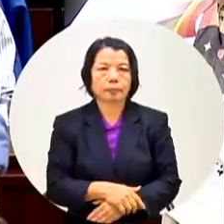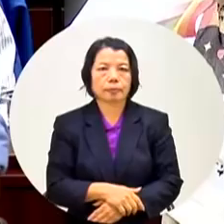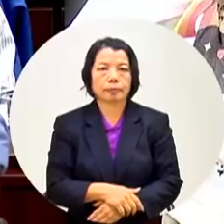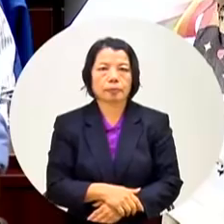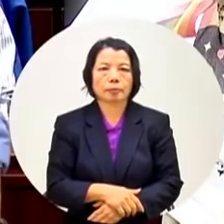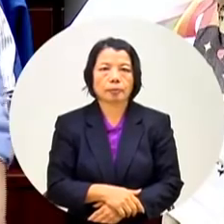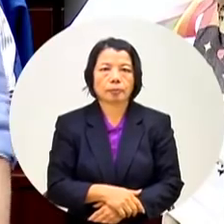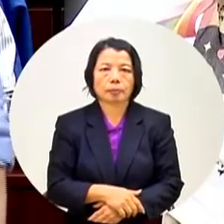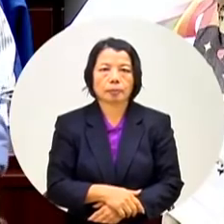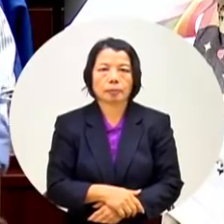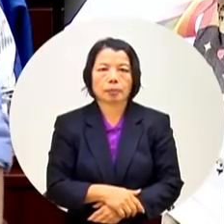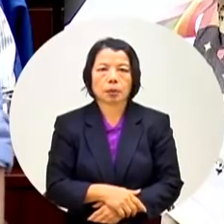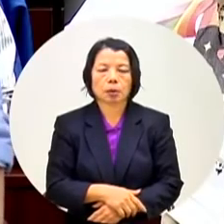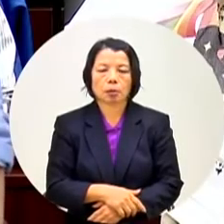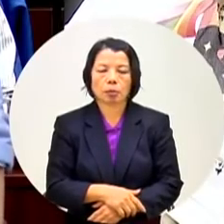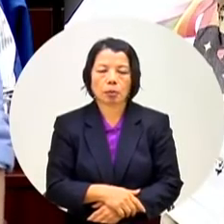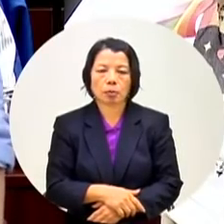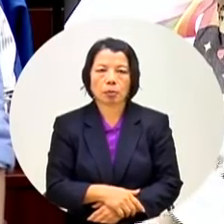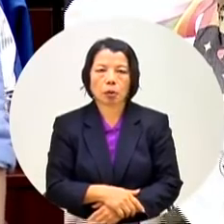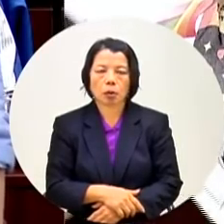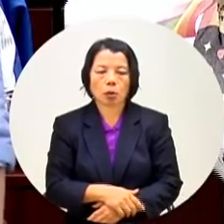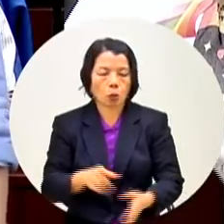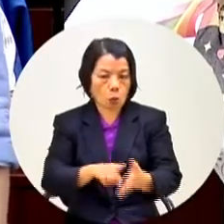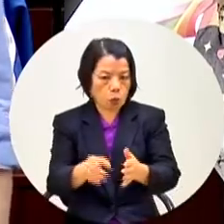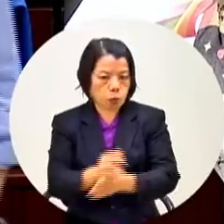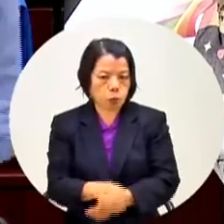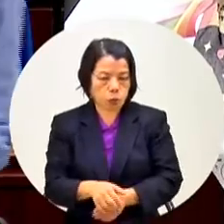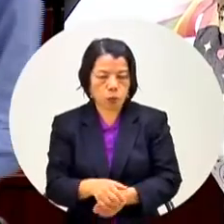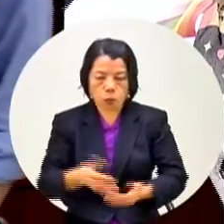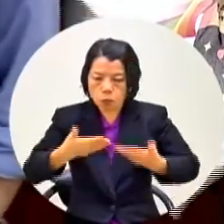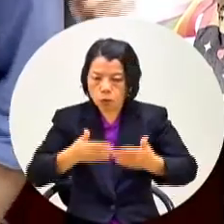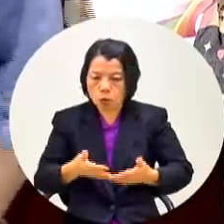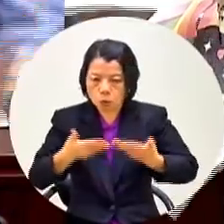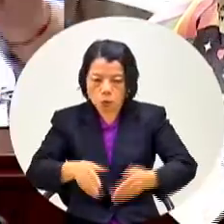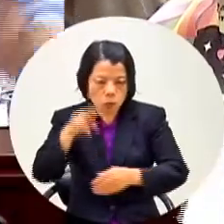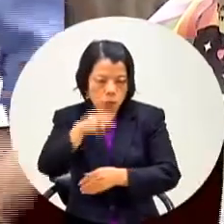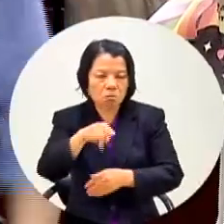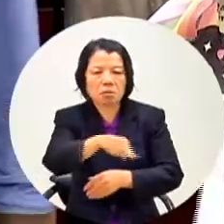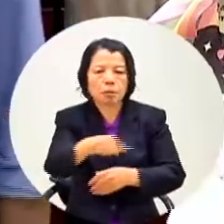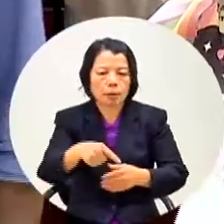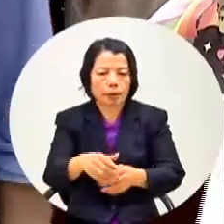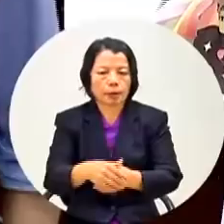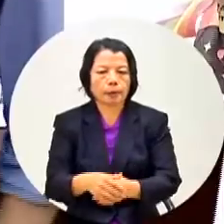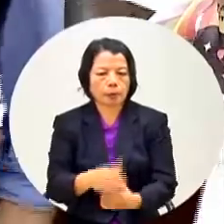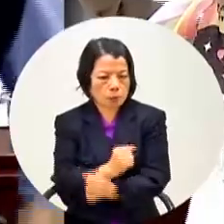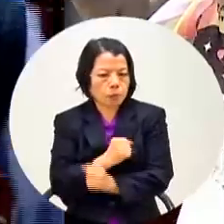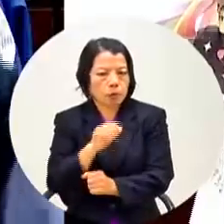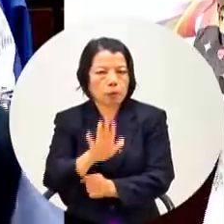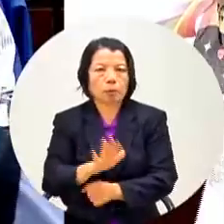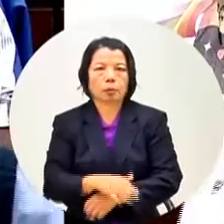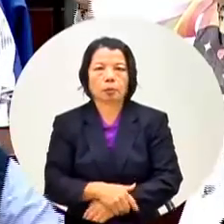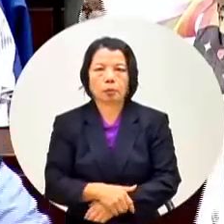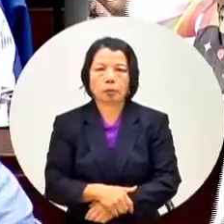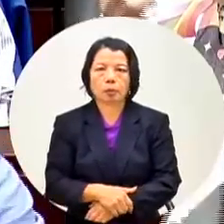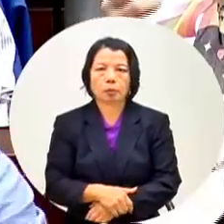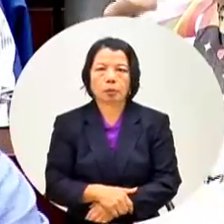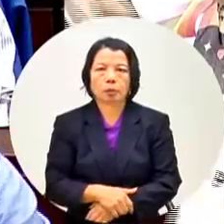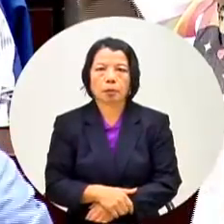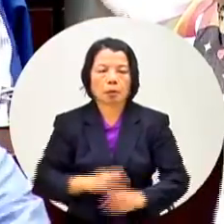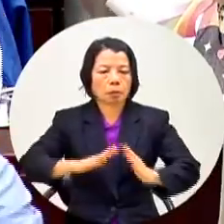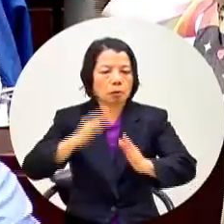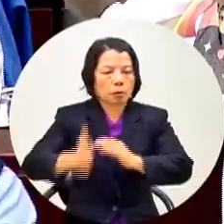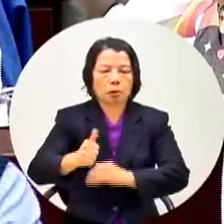高度重视，因为影响高雄市市民朋友非常巨大，请放心，好不好？谢谢黄议员。 因为听起来市长真的都不知道我们真正在讨论的，